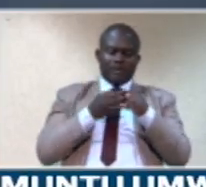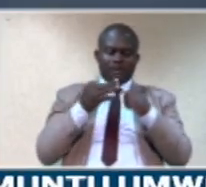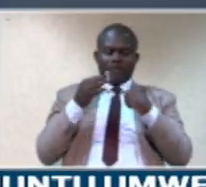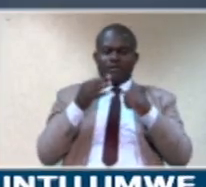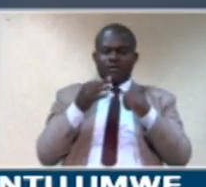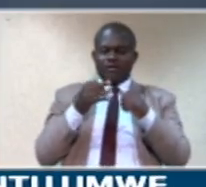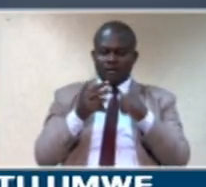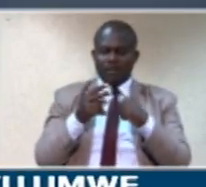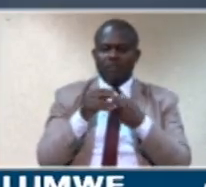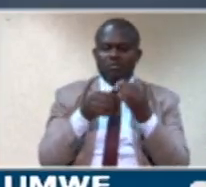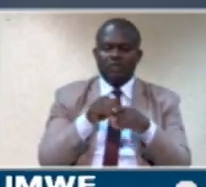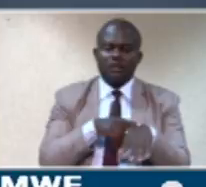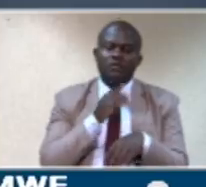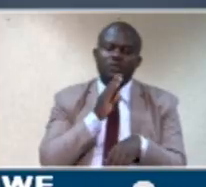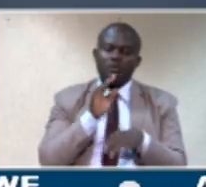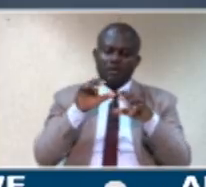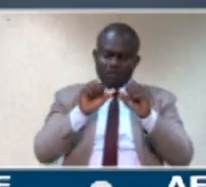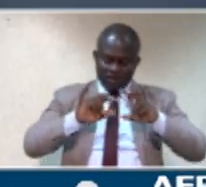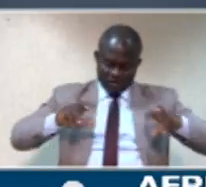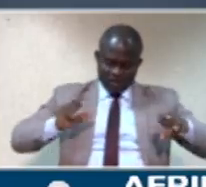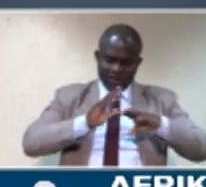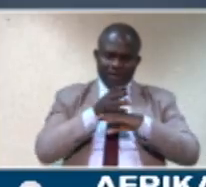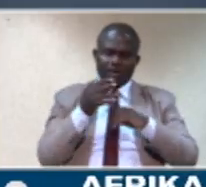50,880 mu gihe kuri iki cyumweru hafashwe ibipimo